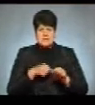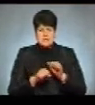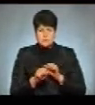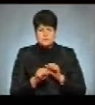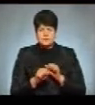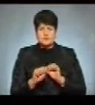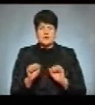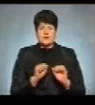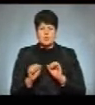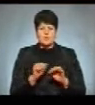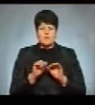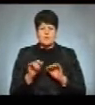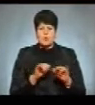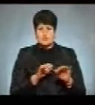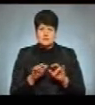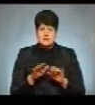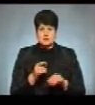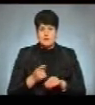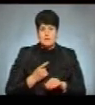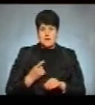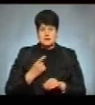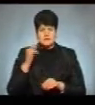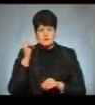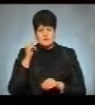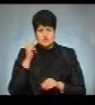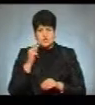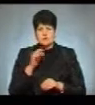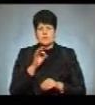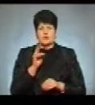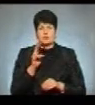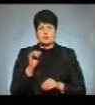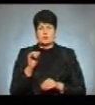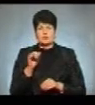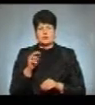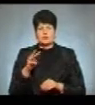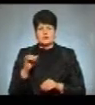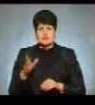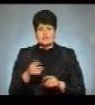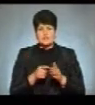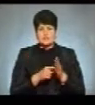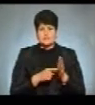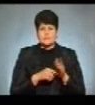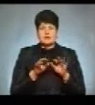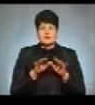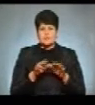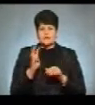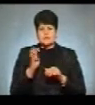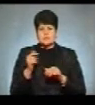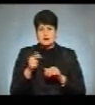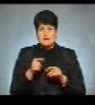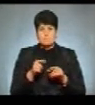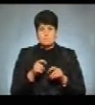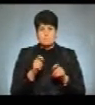Керує процесом майстер виробничого навчання Ольга Мучинська. Вона ж і ділиться рецептом. Попередньо кип'ятили 400 грам